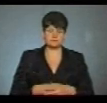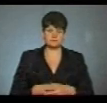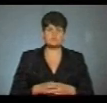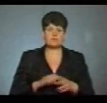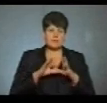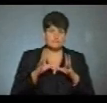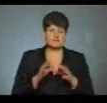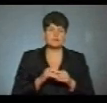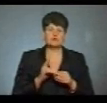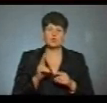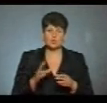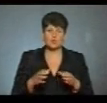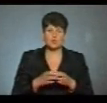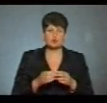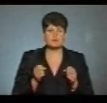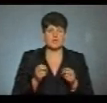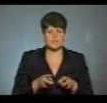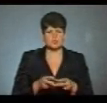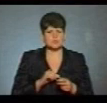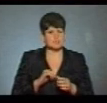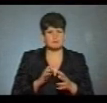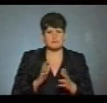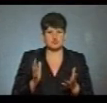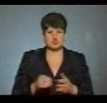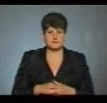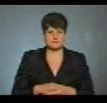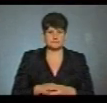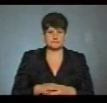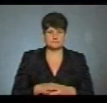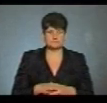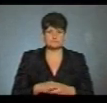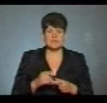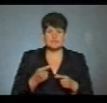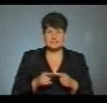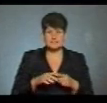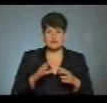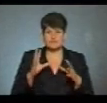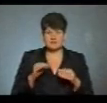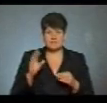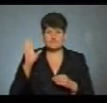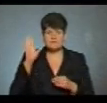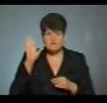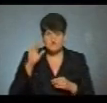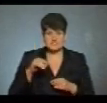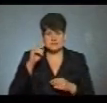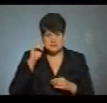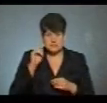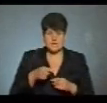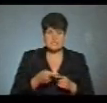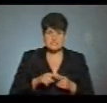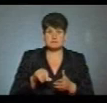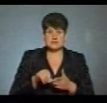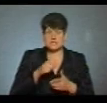ж таки, хто у групі ризику найбільше? Ну, це вже, мабуть, всі знають. Це